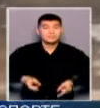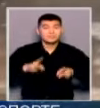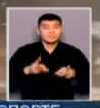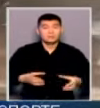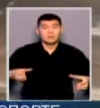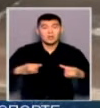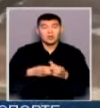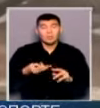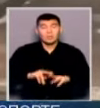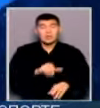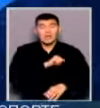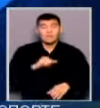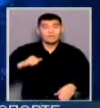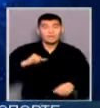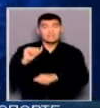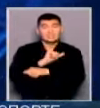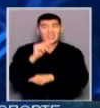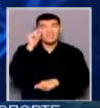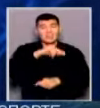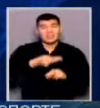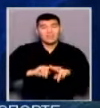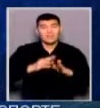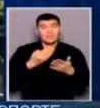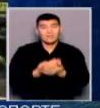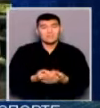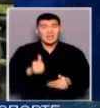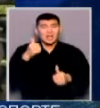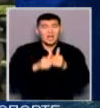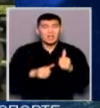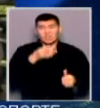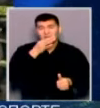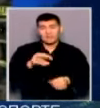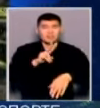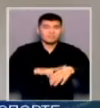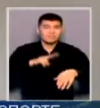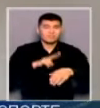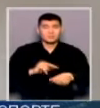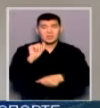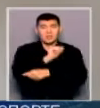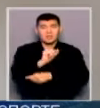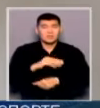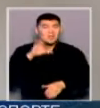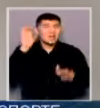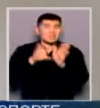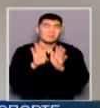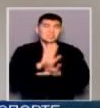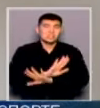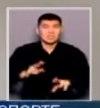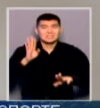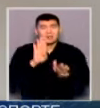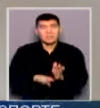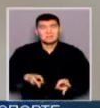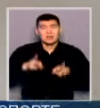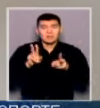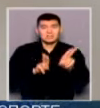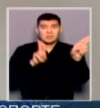ситуациям, водители сами виноваты. Проводимые ежемесячные акции не дают результатов. Многие автовладельцы игнорируют правила безопасности.